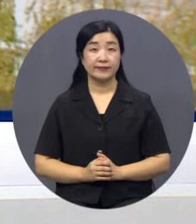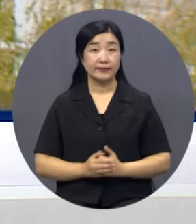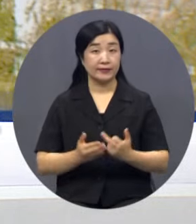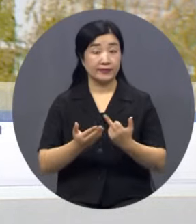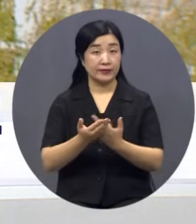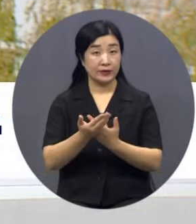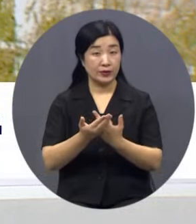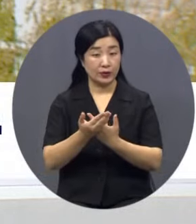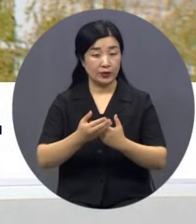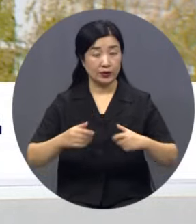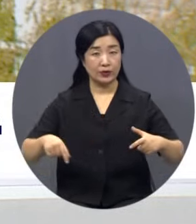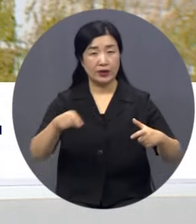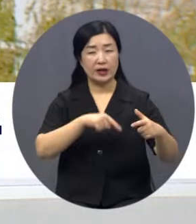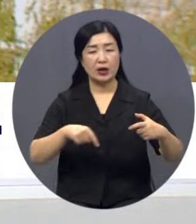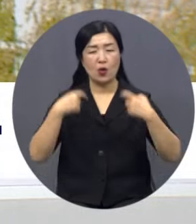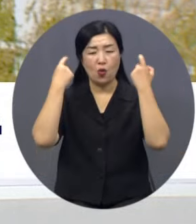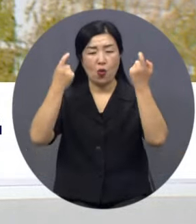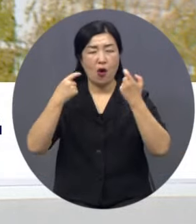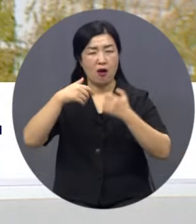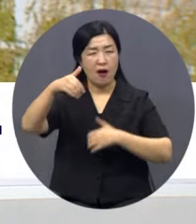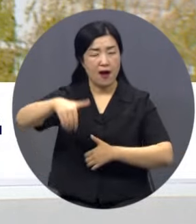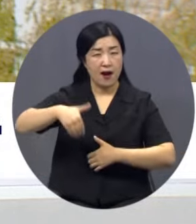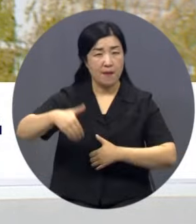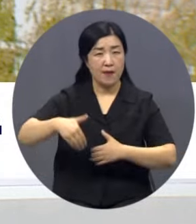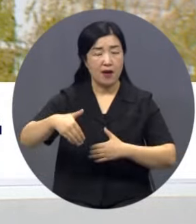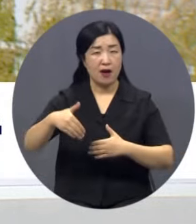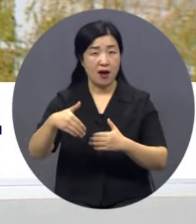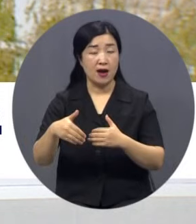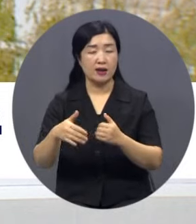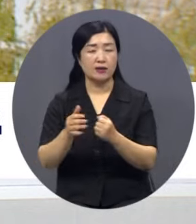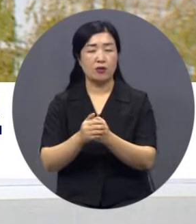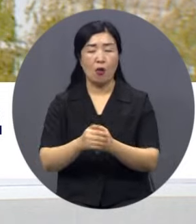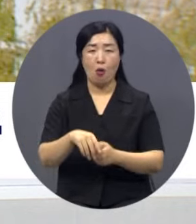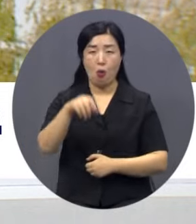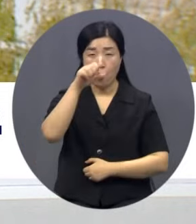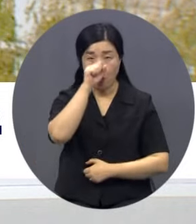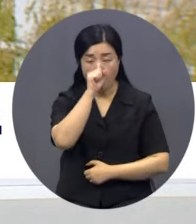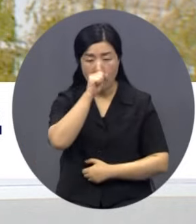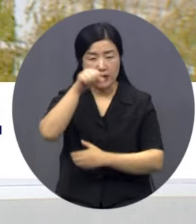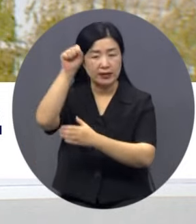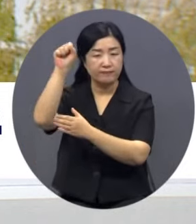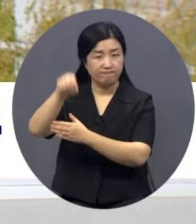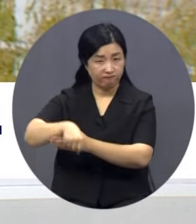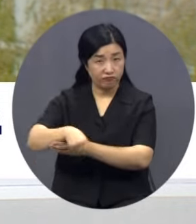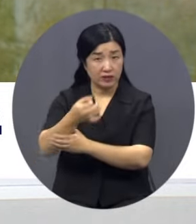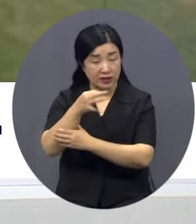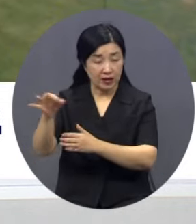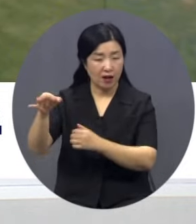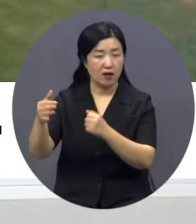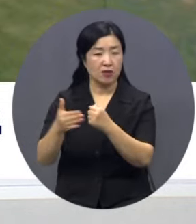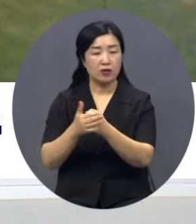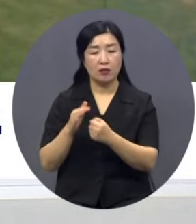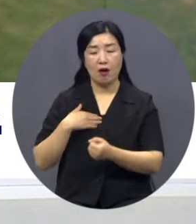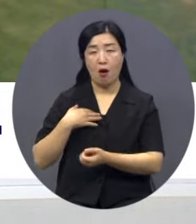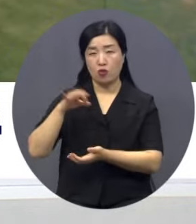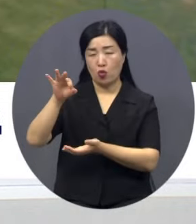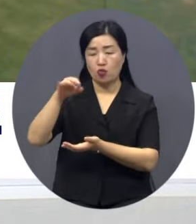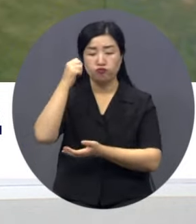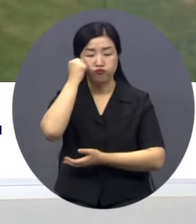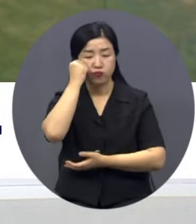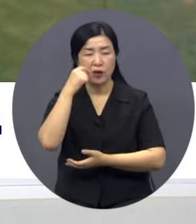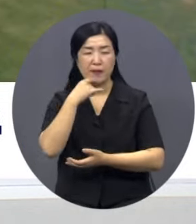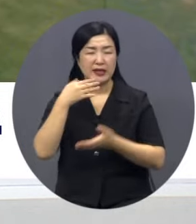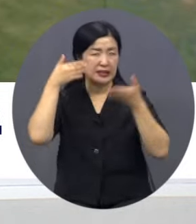제주도내 대규모 관광 개발 사업들이 장및빛 계획을 제시해 승인을 받고 난 뒤에는 돈이 되는 숙박